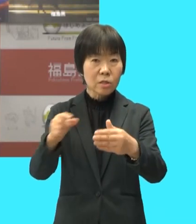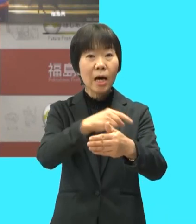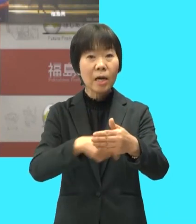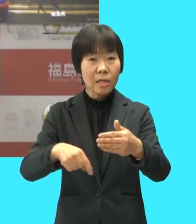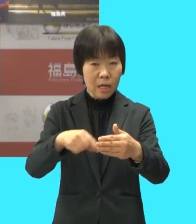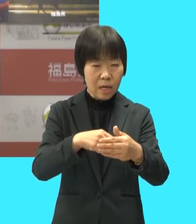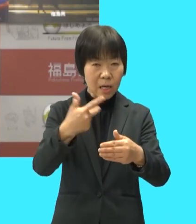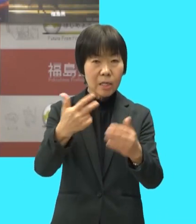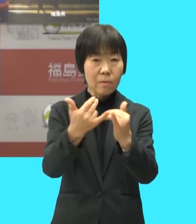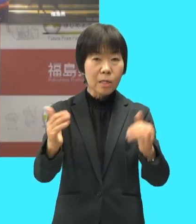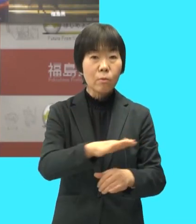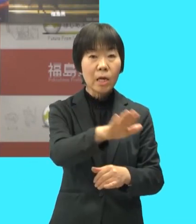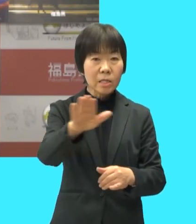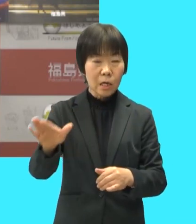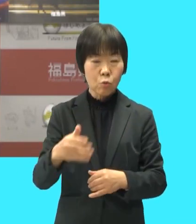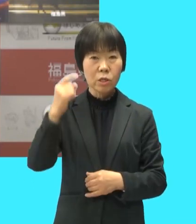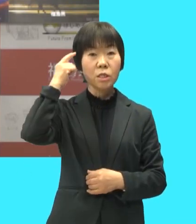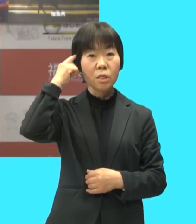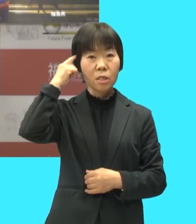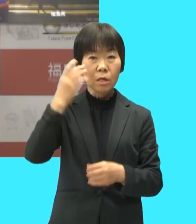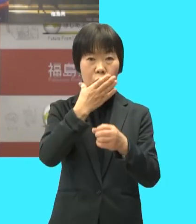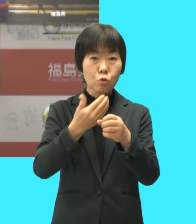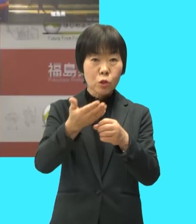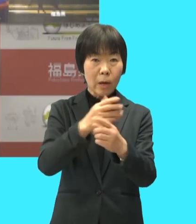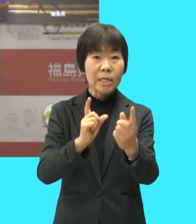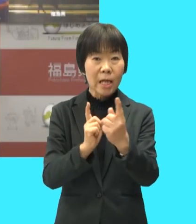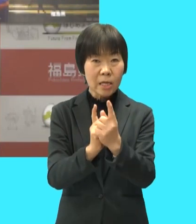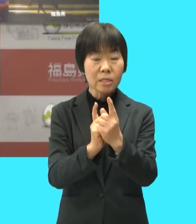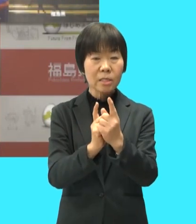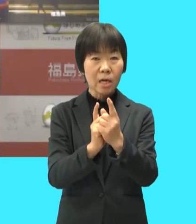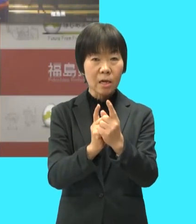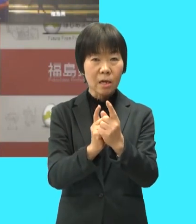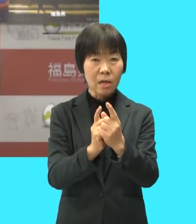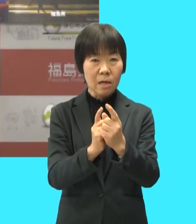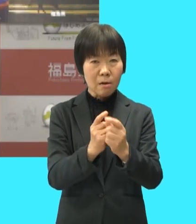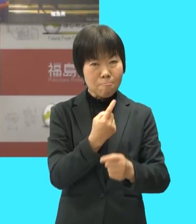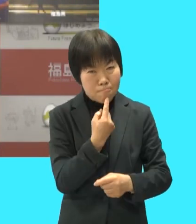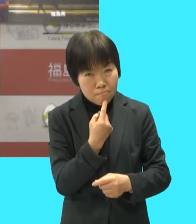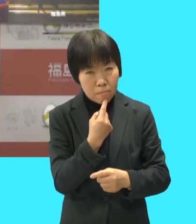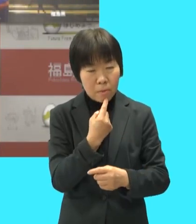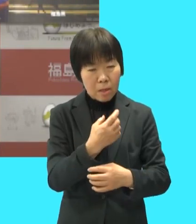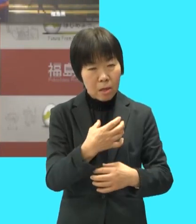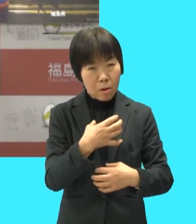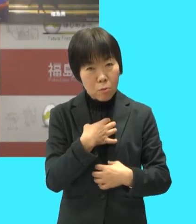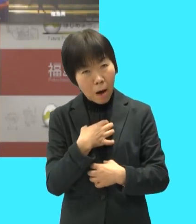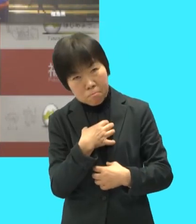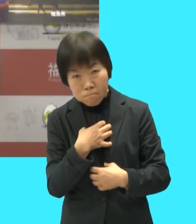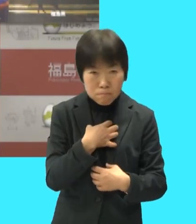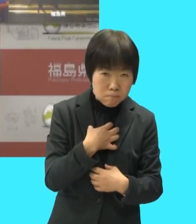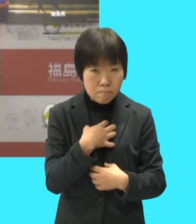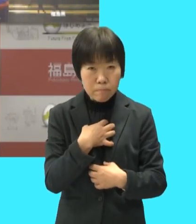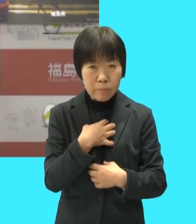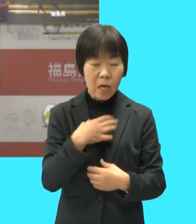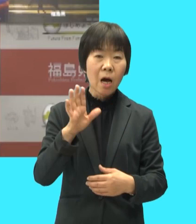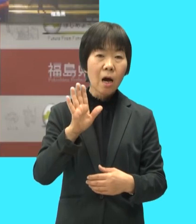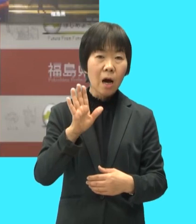り市民の皆さんの意識、福島に対してやはり懸念、不安、心配というものが根